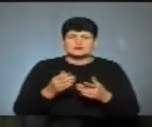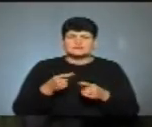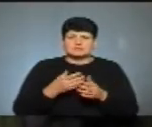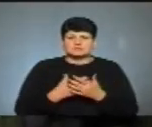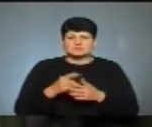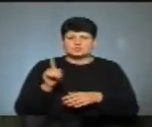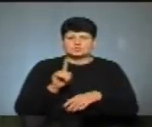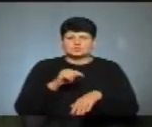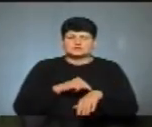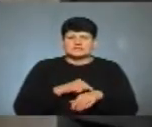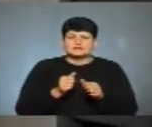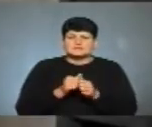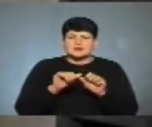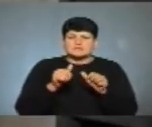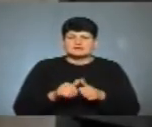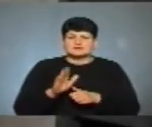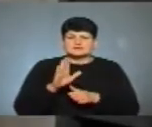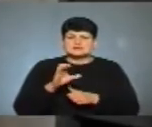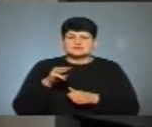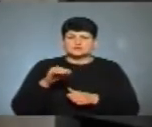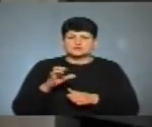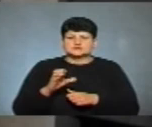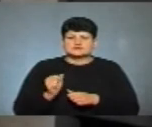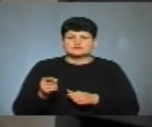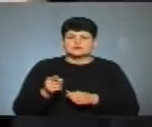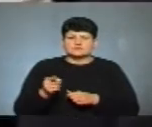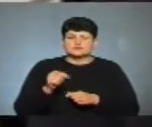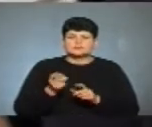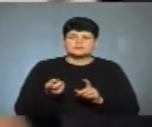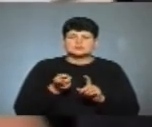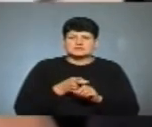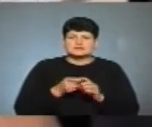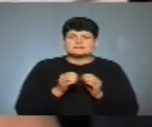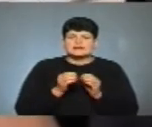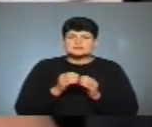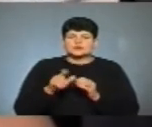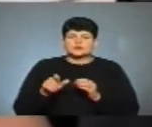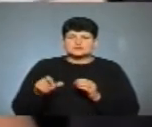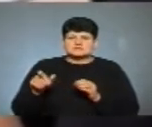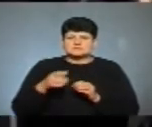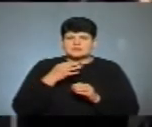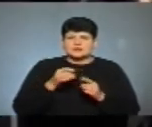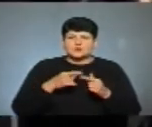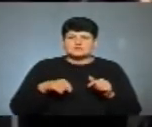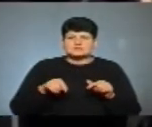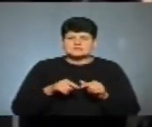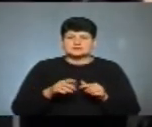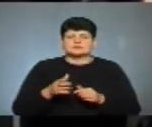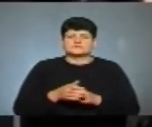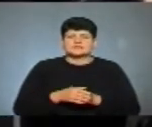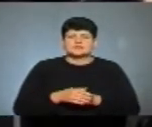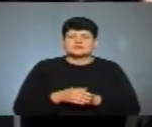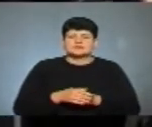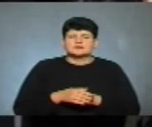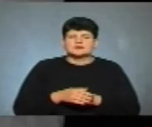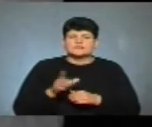години біля пам'ятника Василеві Стусу в Тернополі. До акції долучилися 10 осіб, каже організаторка Тамта Гугушвілі. Усі